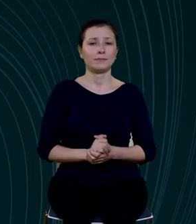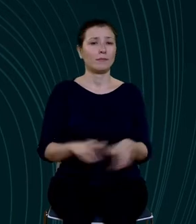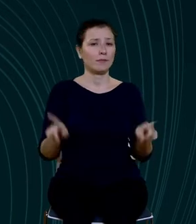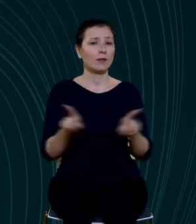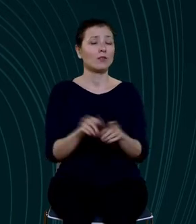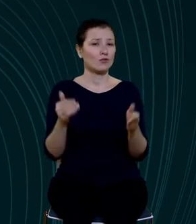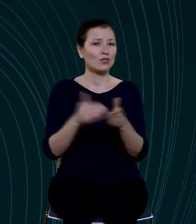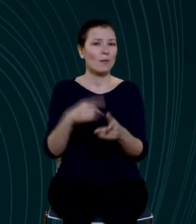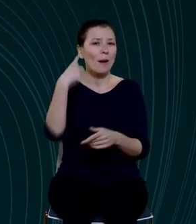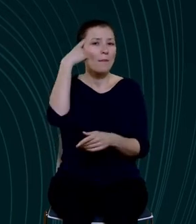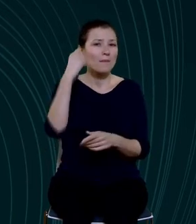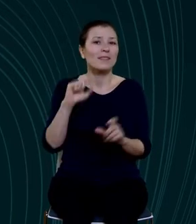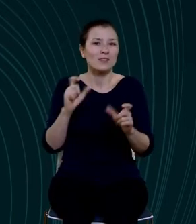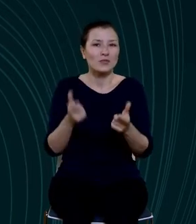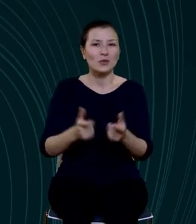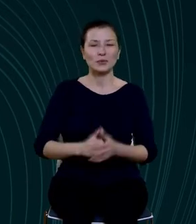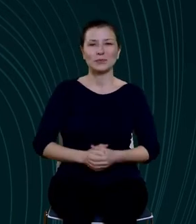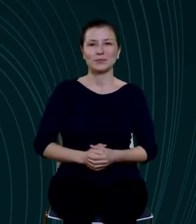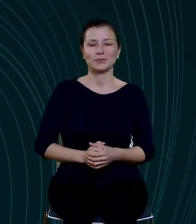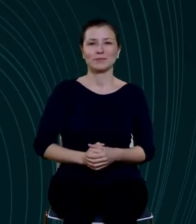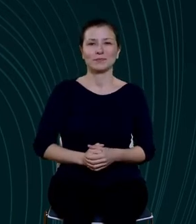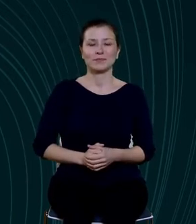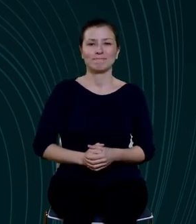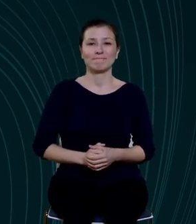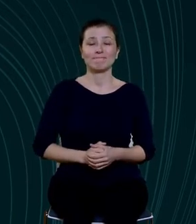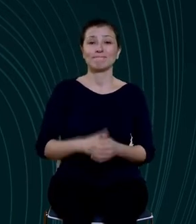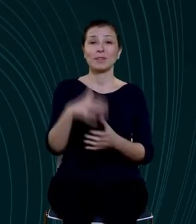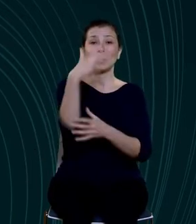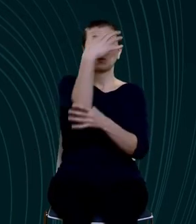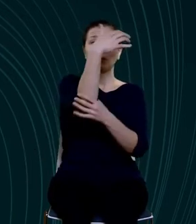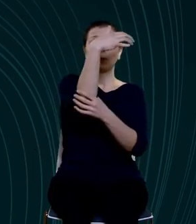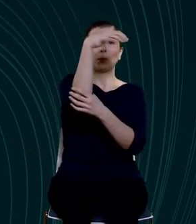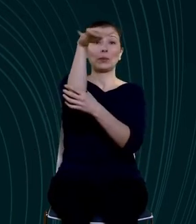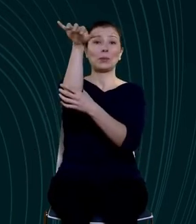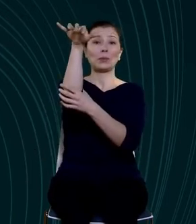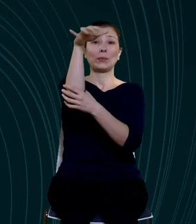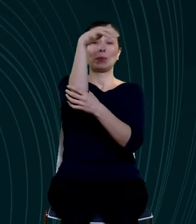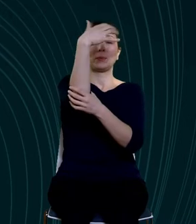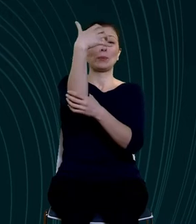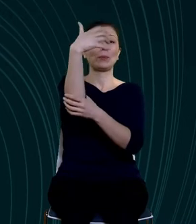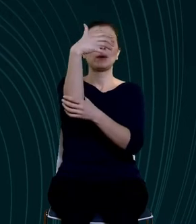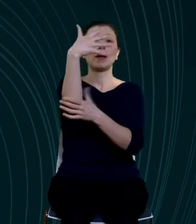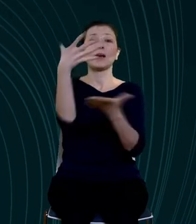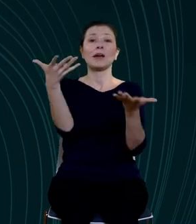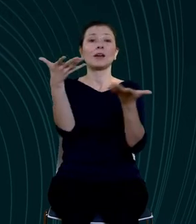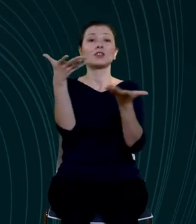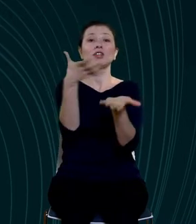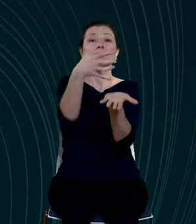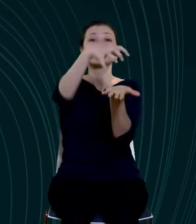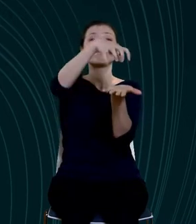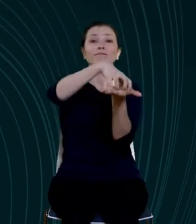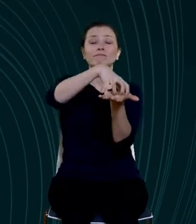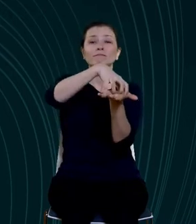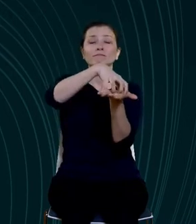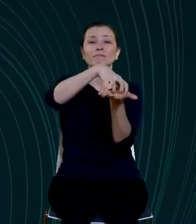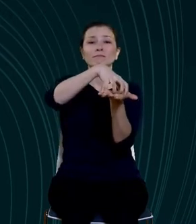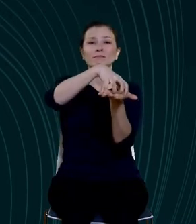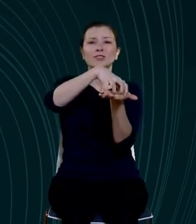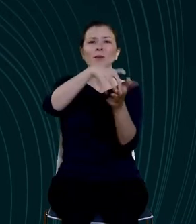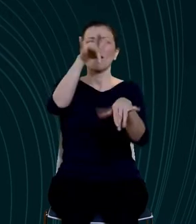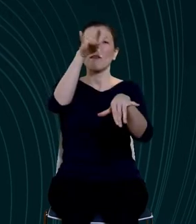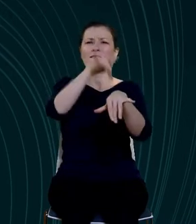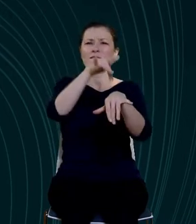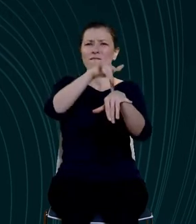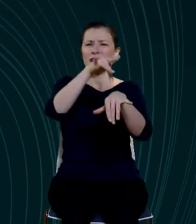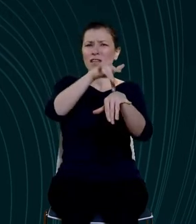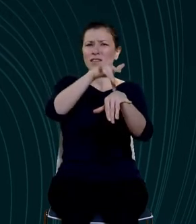tym, że sonda powinna być umieszczana w takim miejscu, aby wyniki były